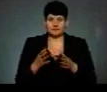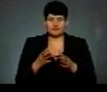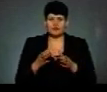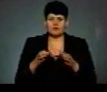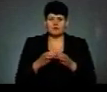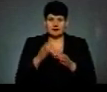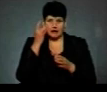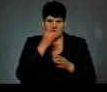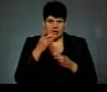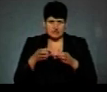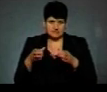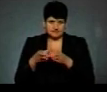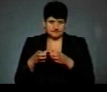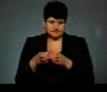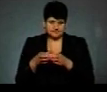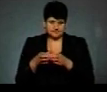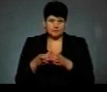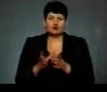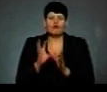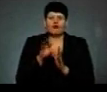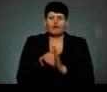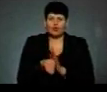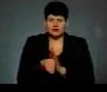нігерійською діаспорою, до якої